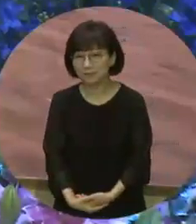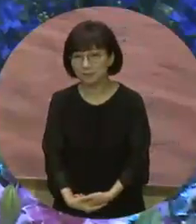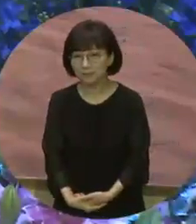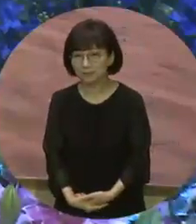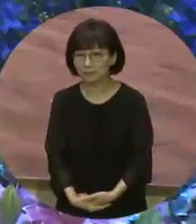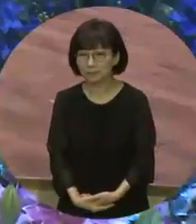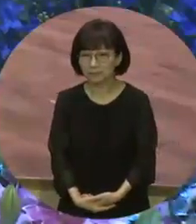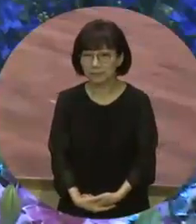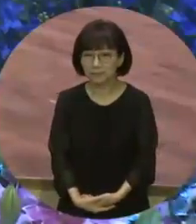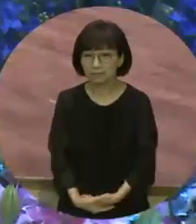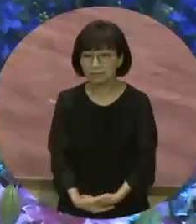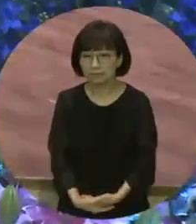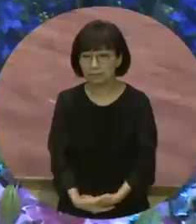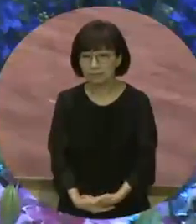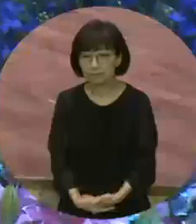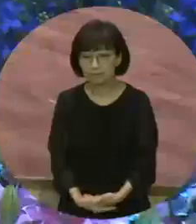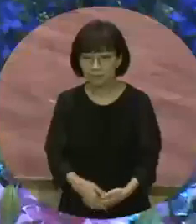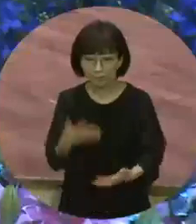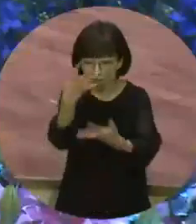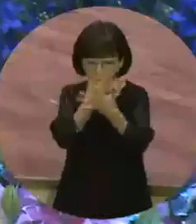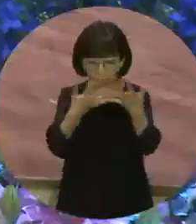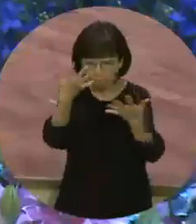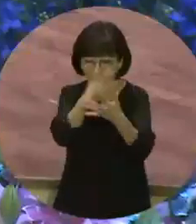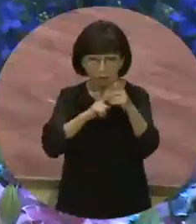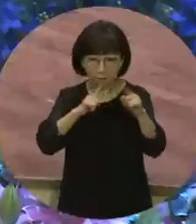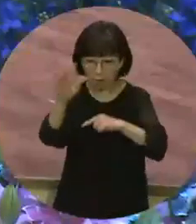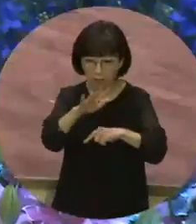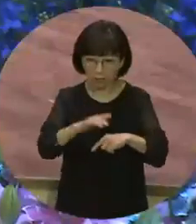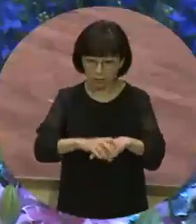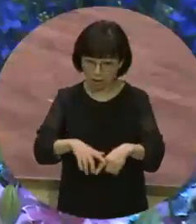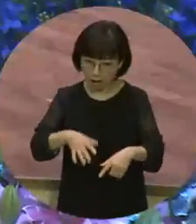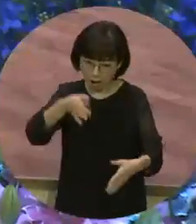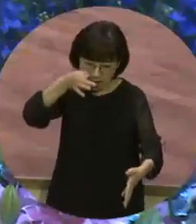있게 말합니까? 분명히 보았으므로